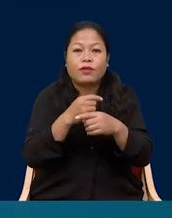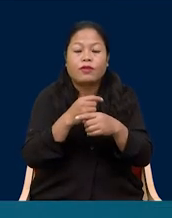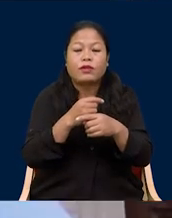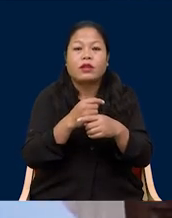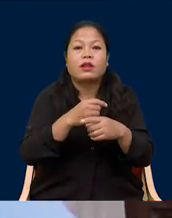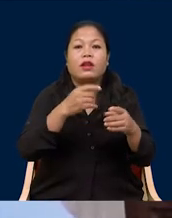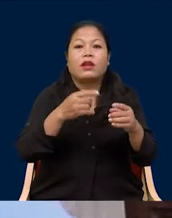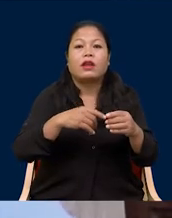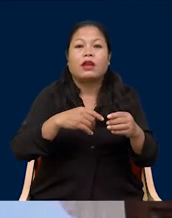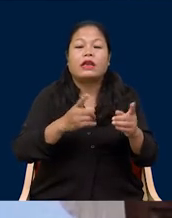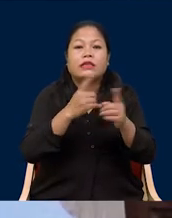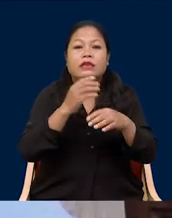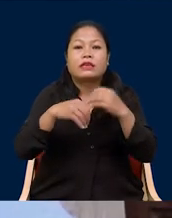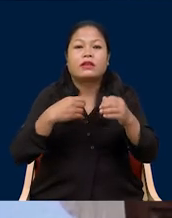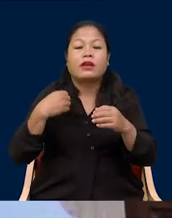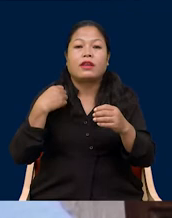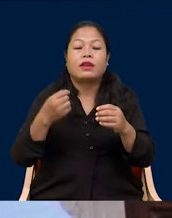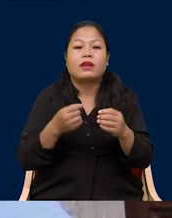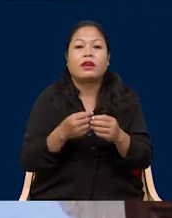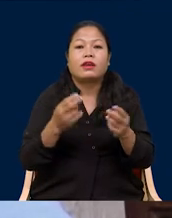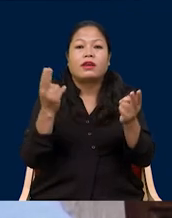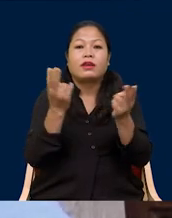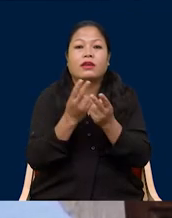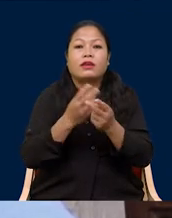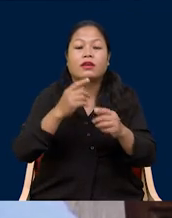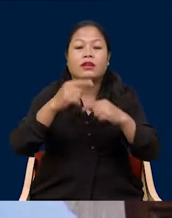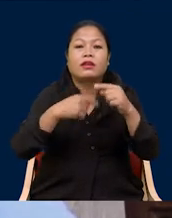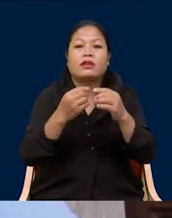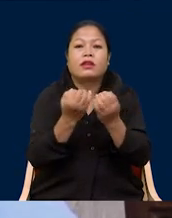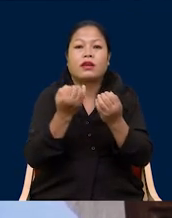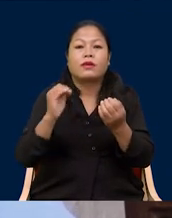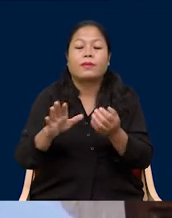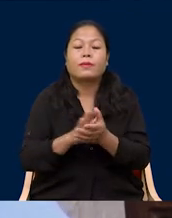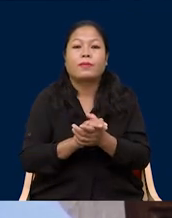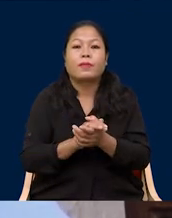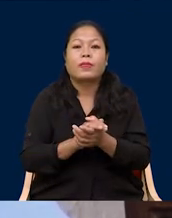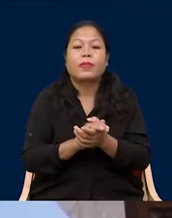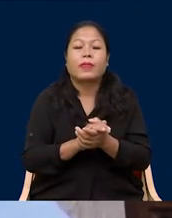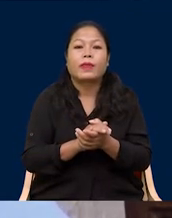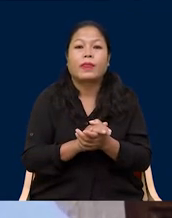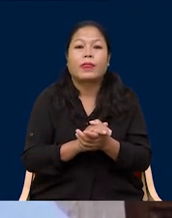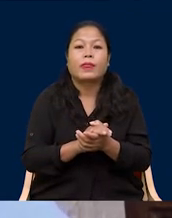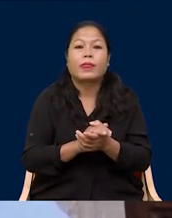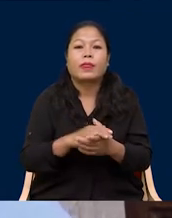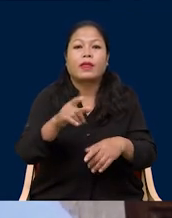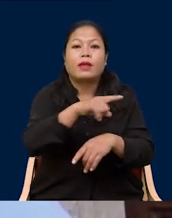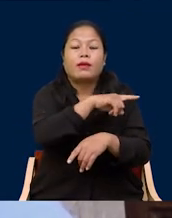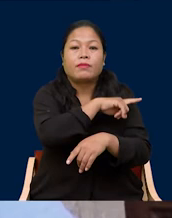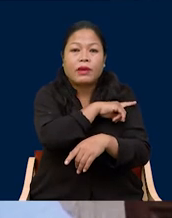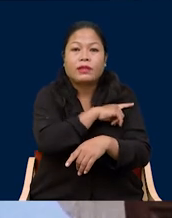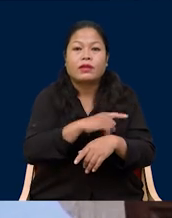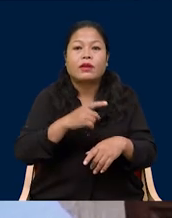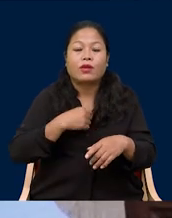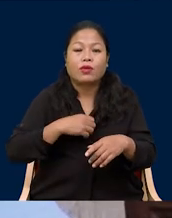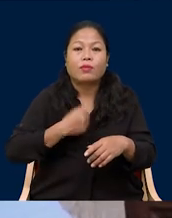रिड्युस र रियुज र रिड्युस र रिइनोभेट भन्ने कुरा चाहिँ हामीले गर्न सक्यौँ भने चाहिँ सायद